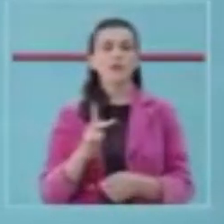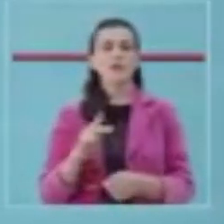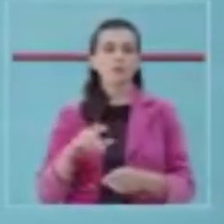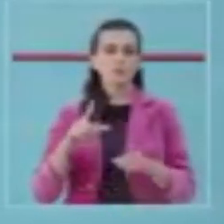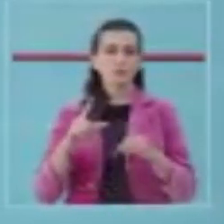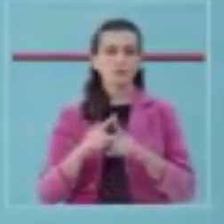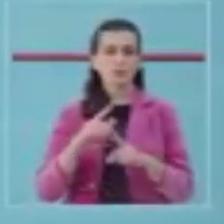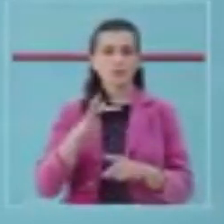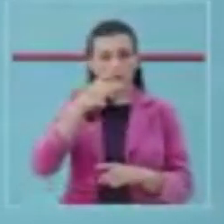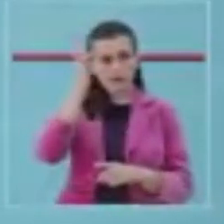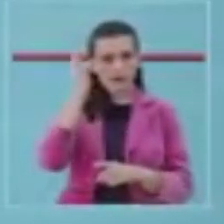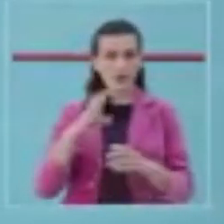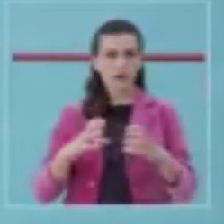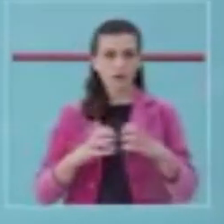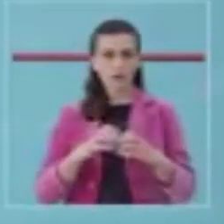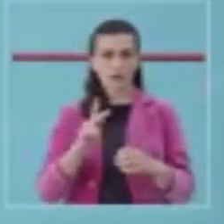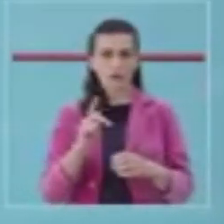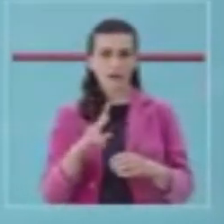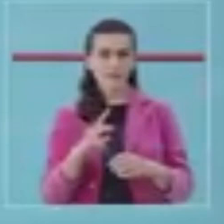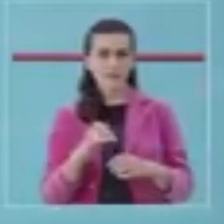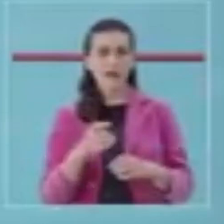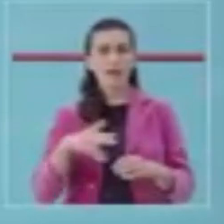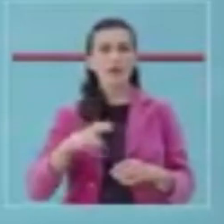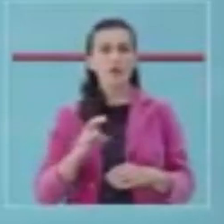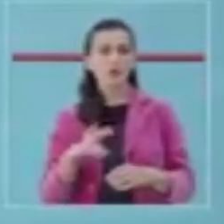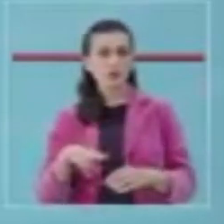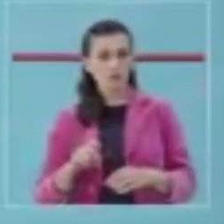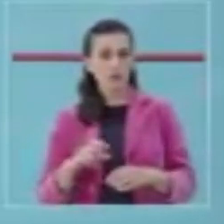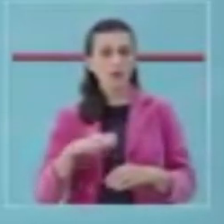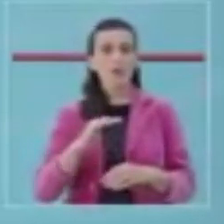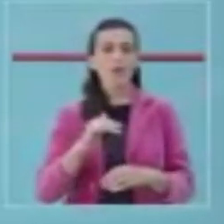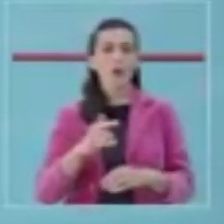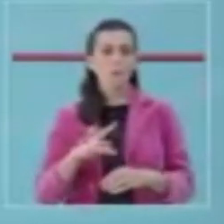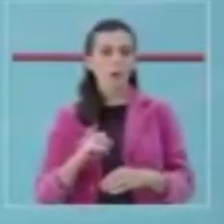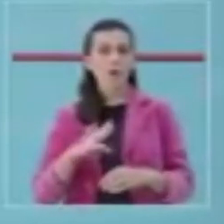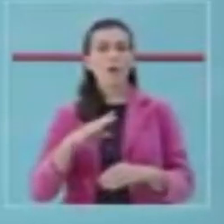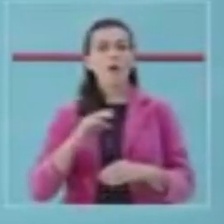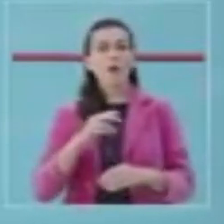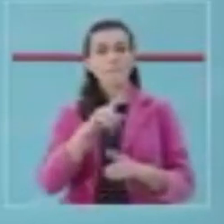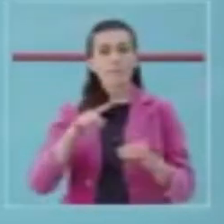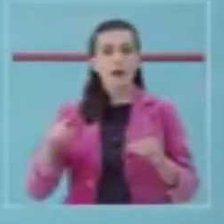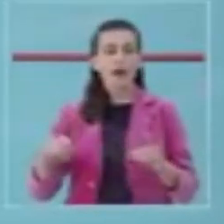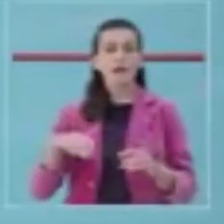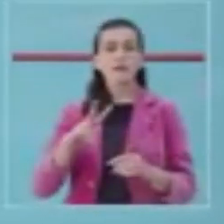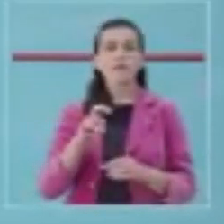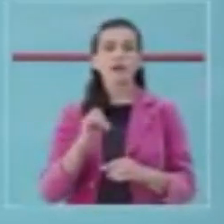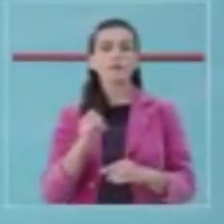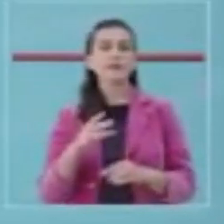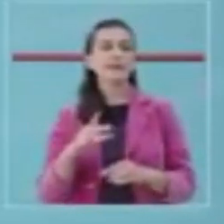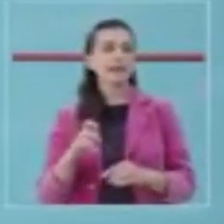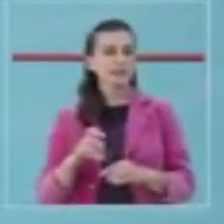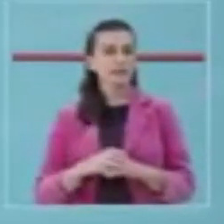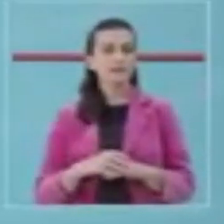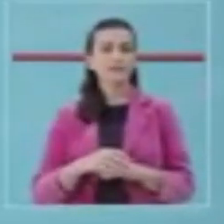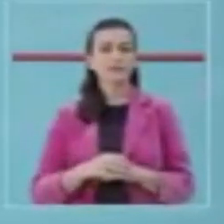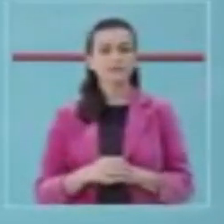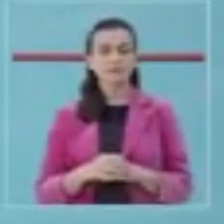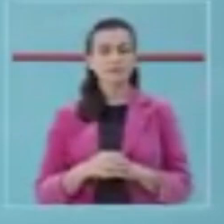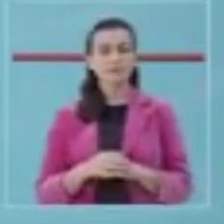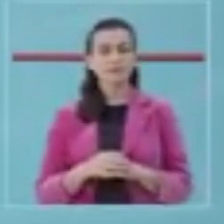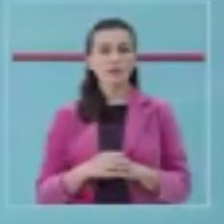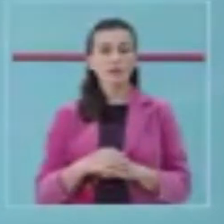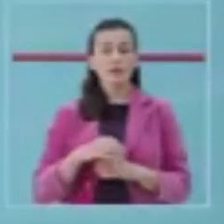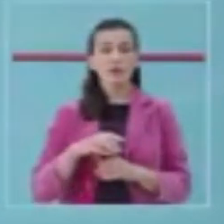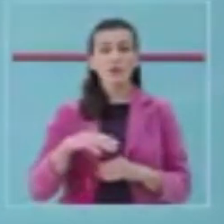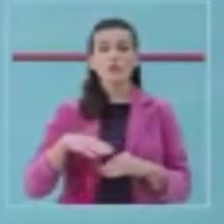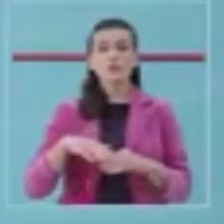në Durrës, Fier, Korçë, Kavaj, Rogozhin, Tropoj, Berat, Vaudejës dhe Divjak.